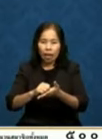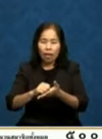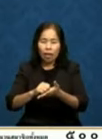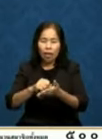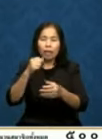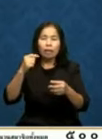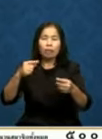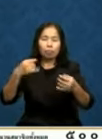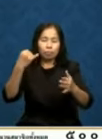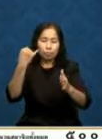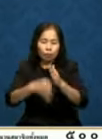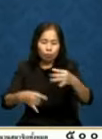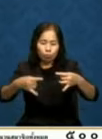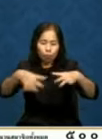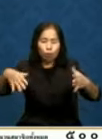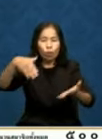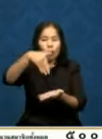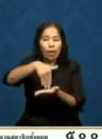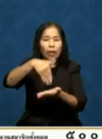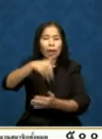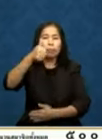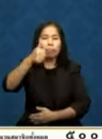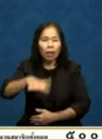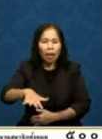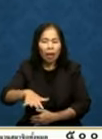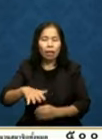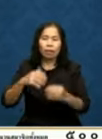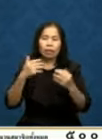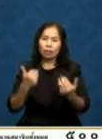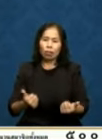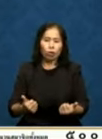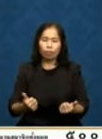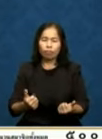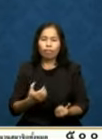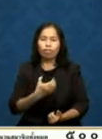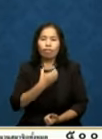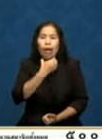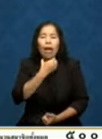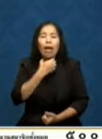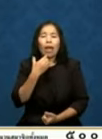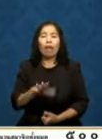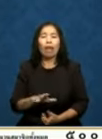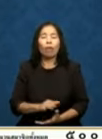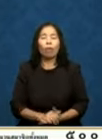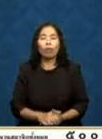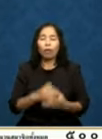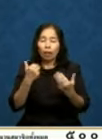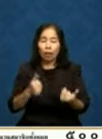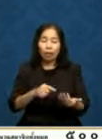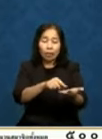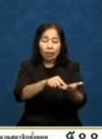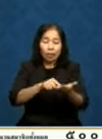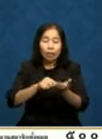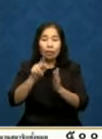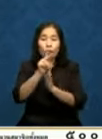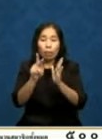ได้มันผูกมัดตายตัวซะแล้วเพราะฉะนั้นการเสนอร่างกฎหมายทำนอง